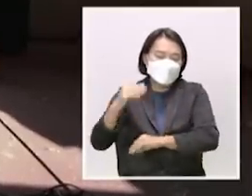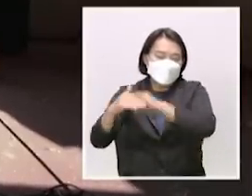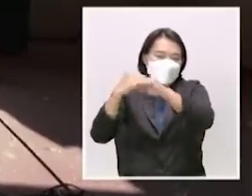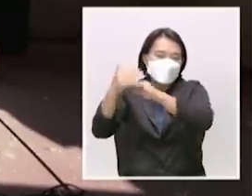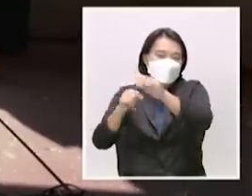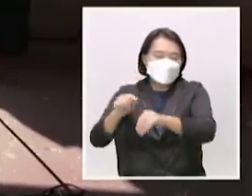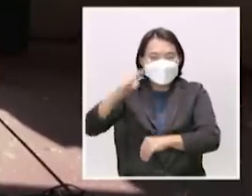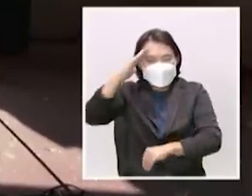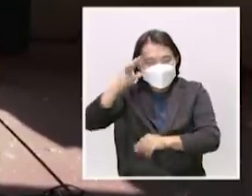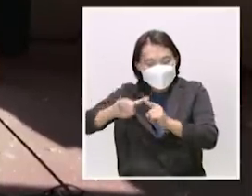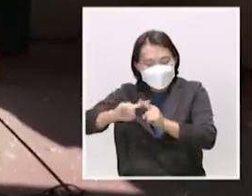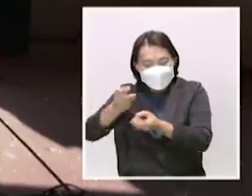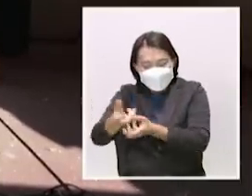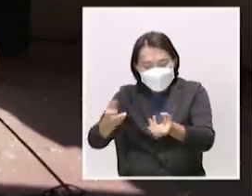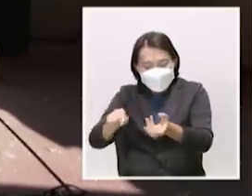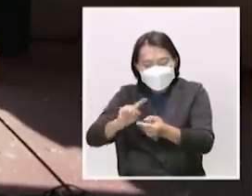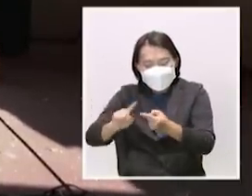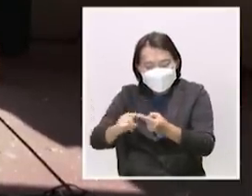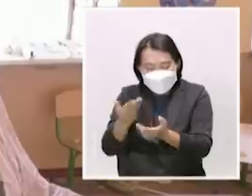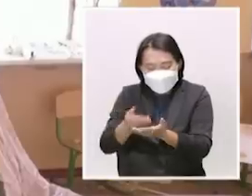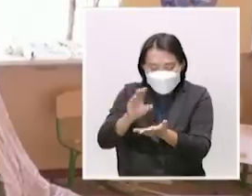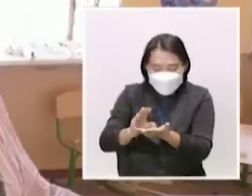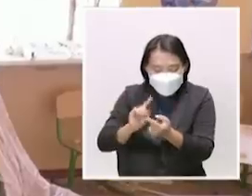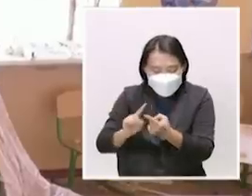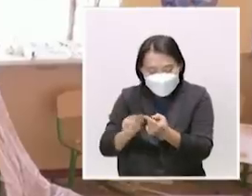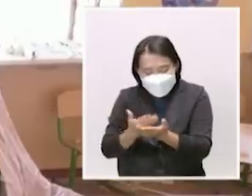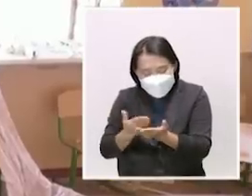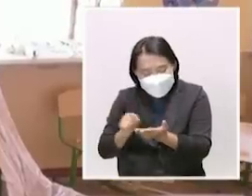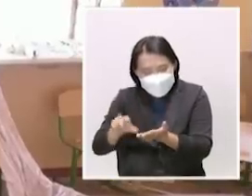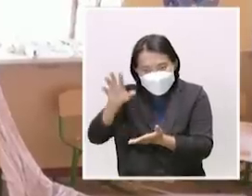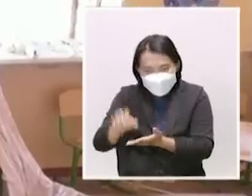อาุิธอพร lux นาากณ fists ค้